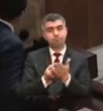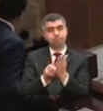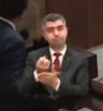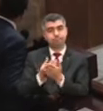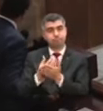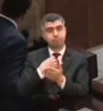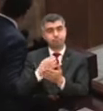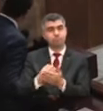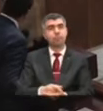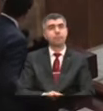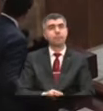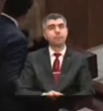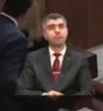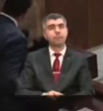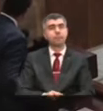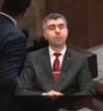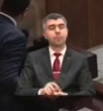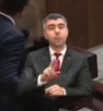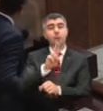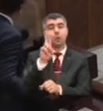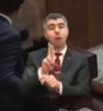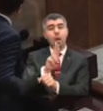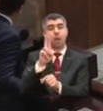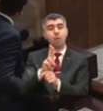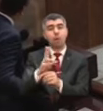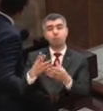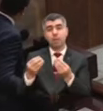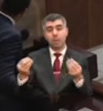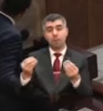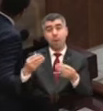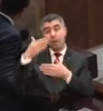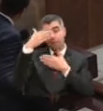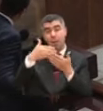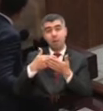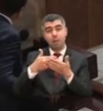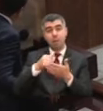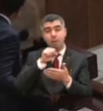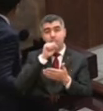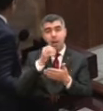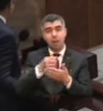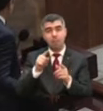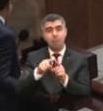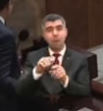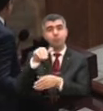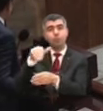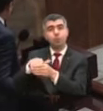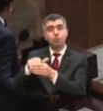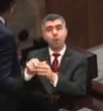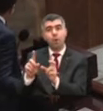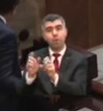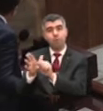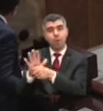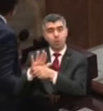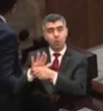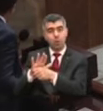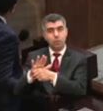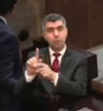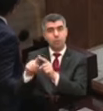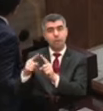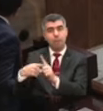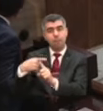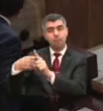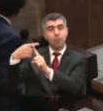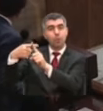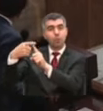لا نعتقد بانه سوف يجيب على التساؤلات. المغاربه باغيين صندوق ديال كوفيد يتحمل هاد الزيادات